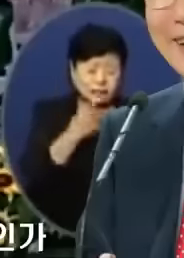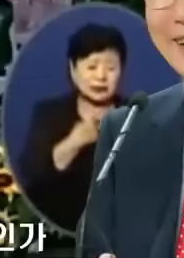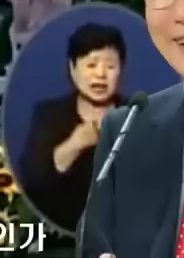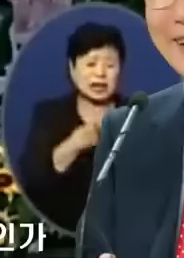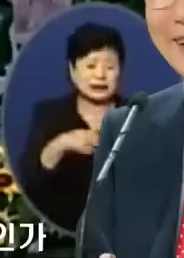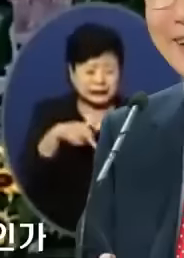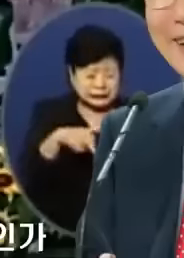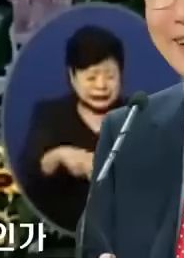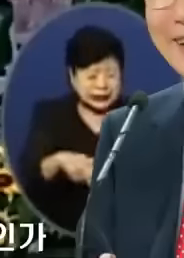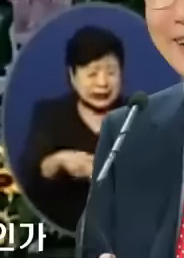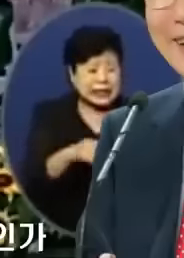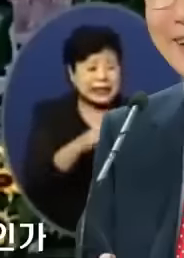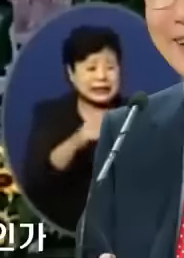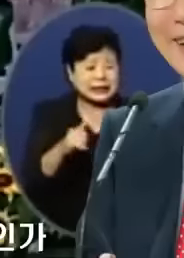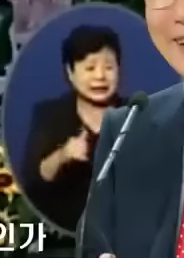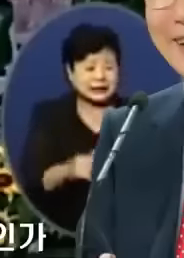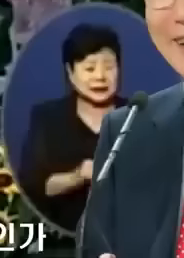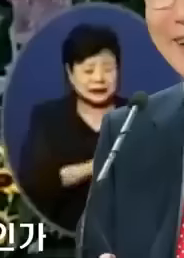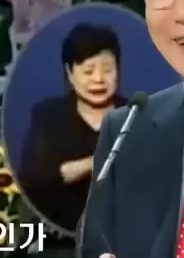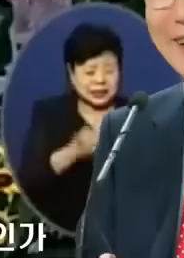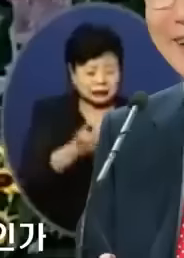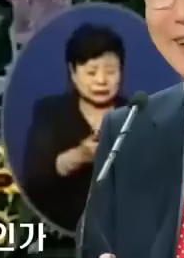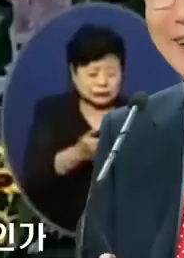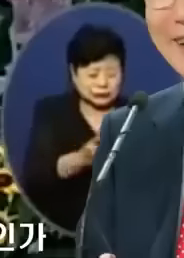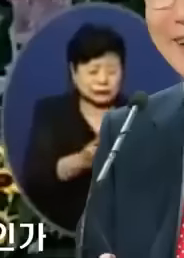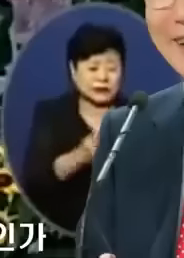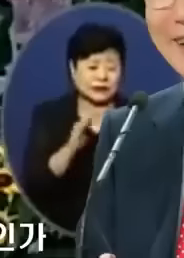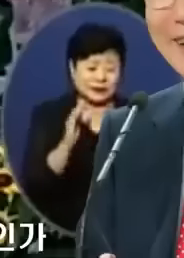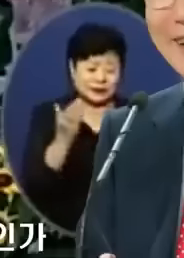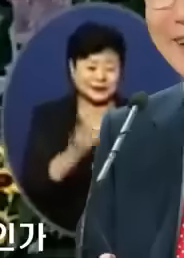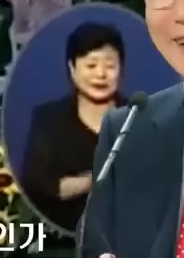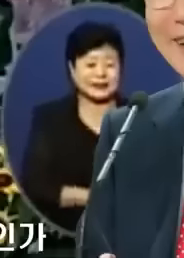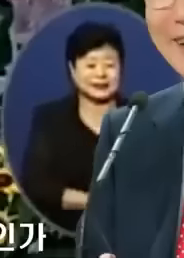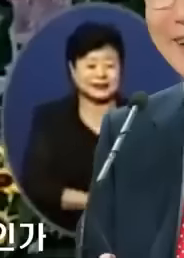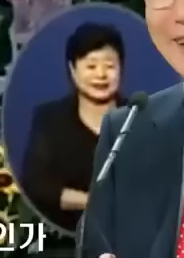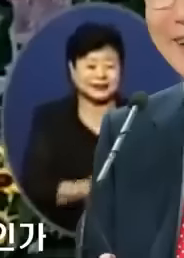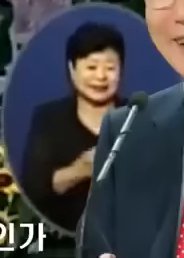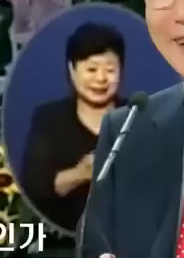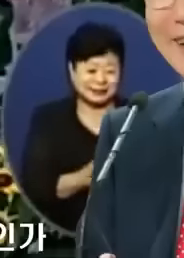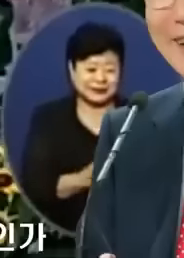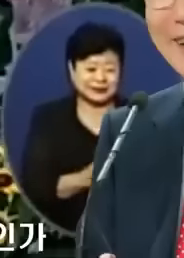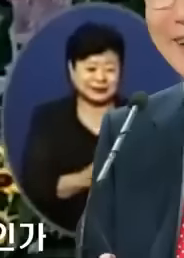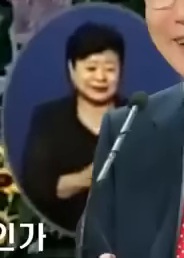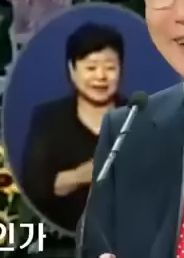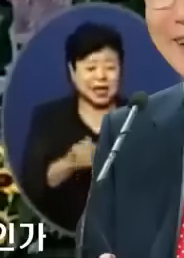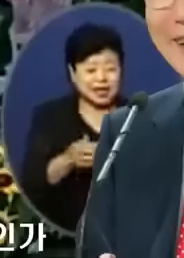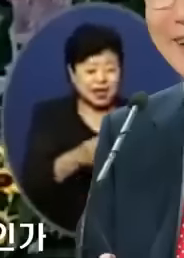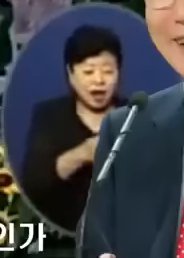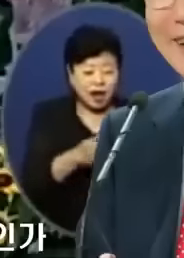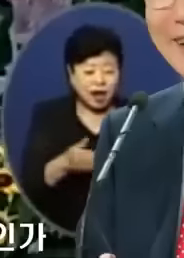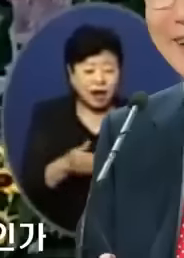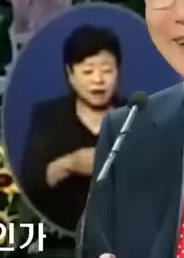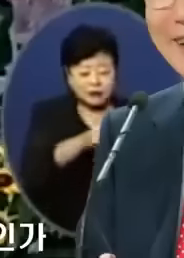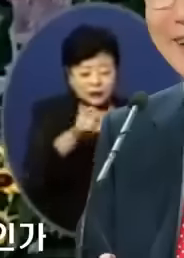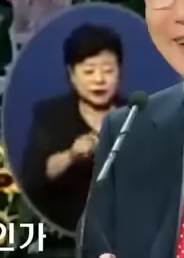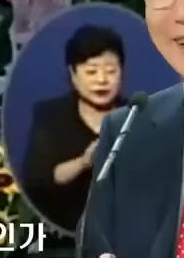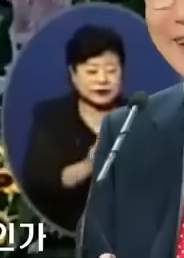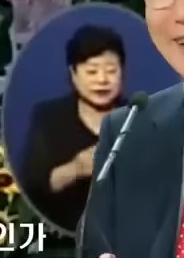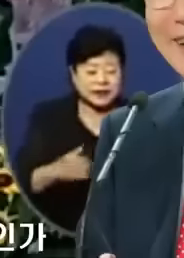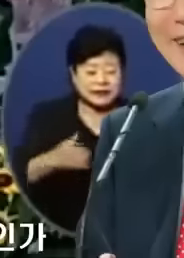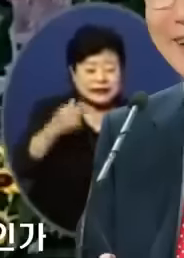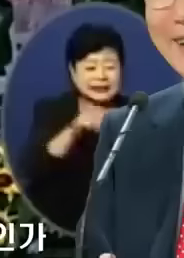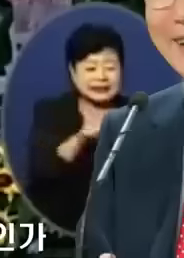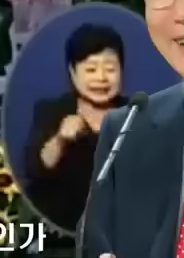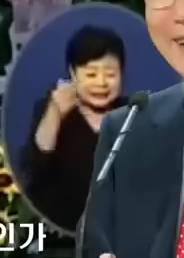고통당하는 장애인들을 한없이 사랑하게 되었었습니다. 그래서 그 경험을 기록한 책이 자라지